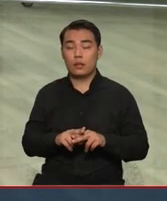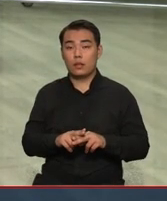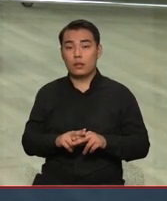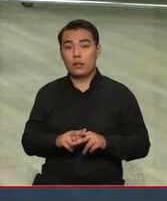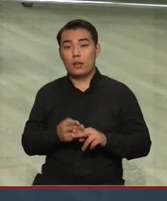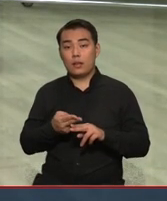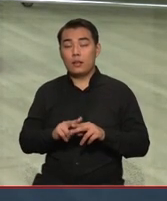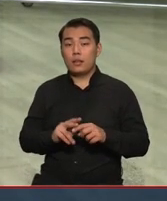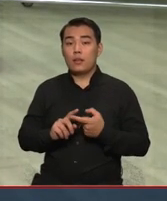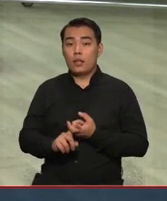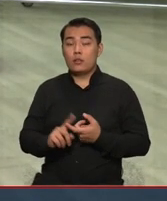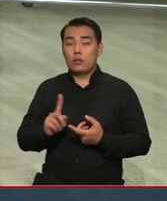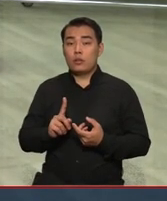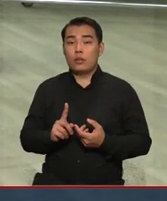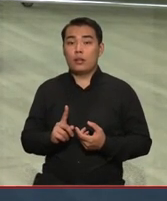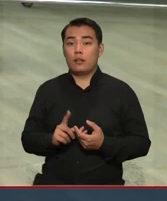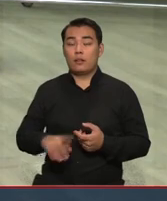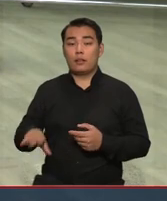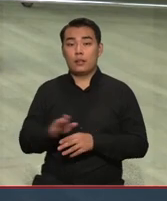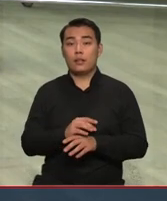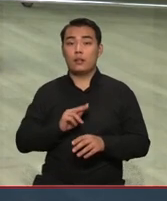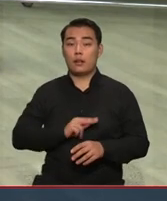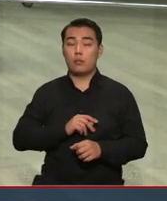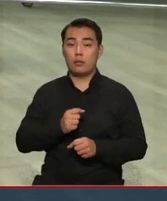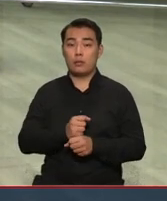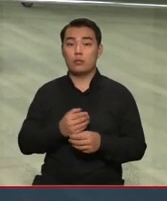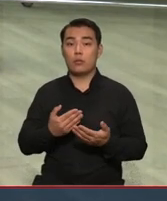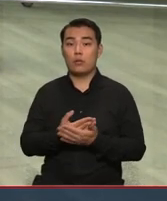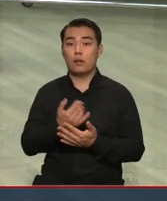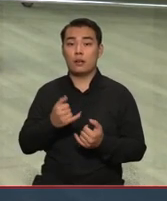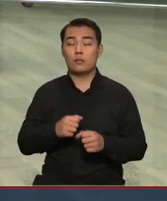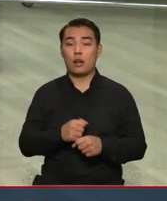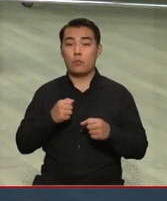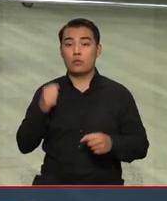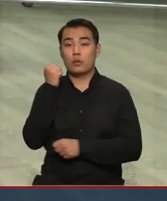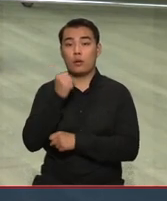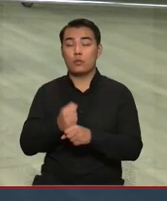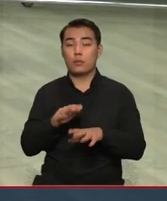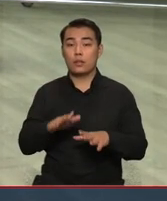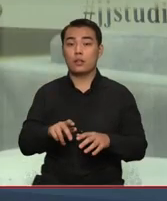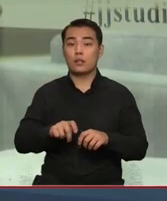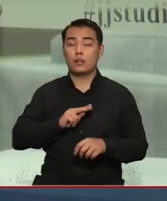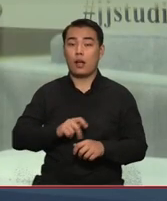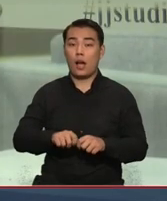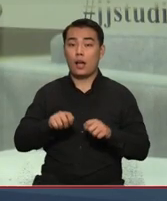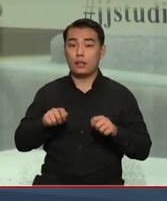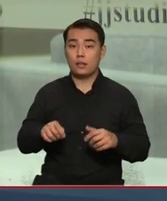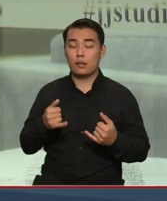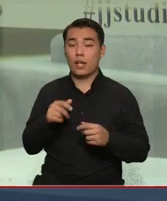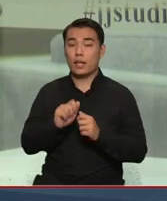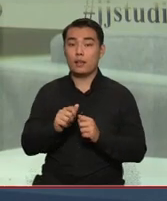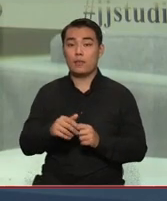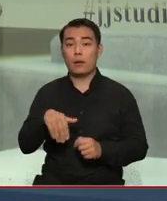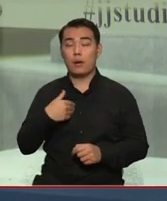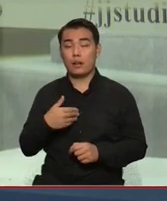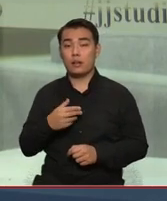мына біздің барлау жұмыстарын, жаңа кен орындарды ашу, бұл кен орындарда жұмыс жасайтын инвесторларға тиімді